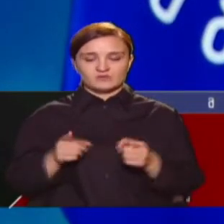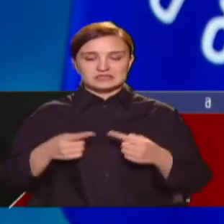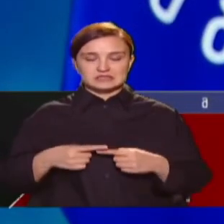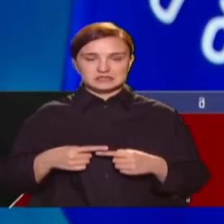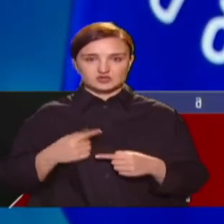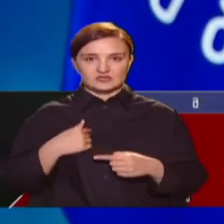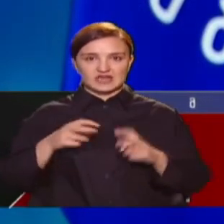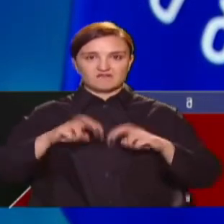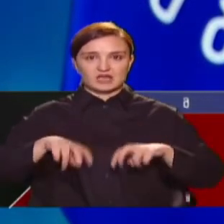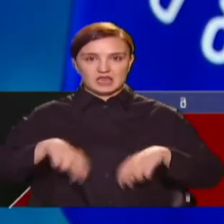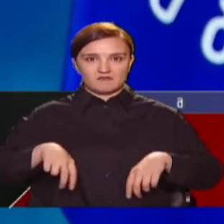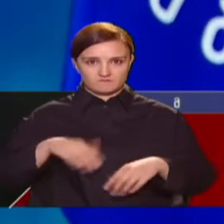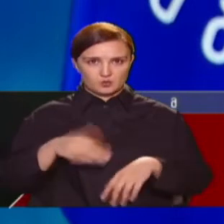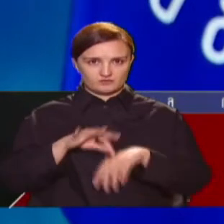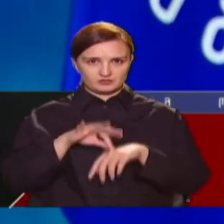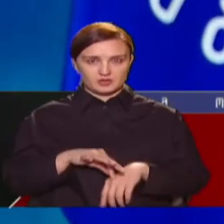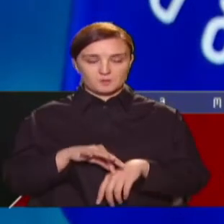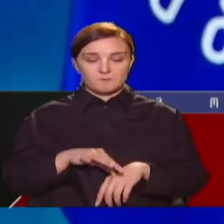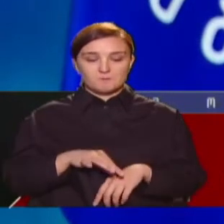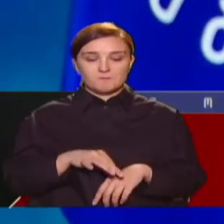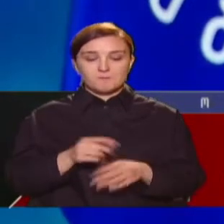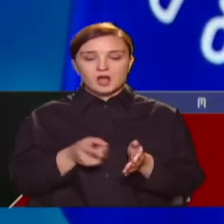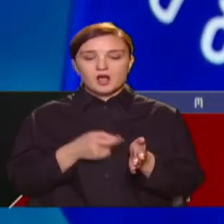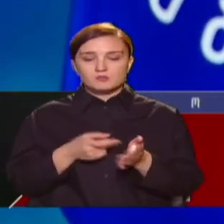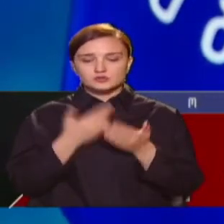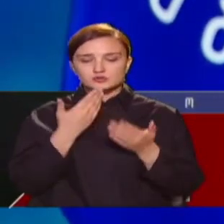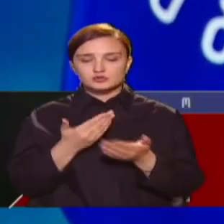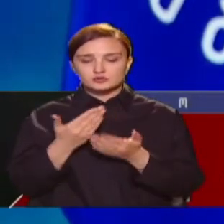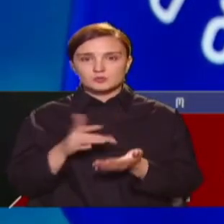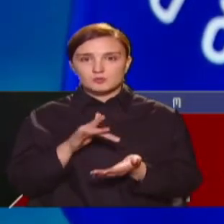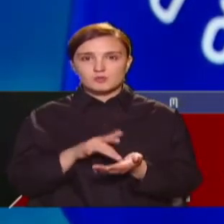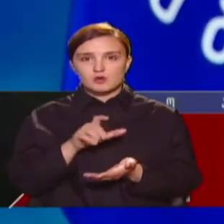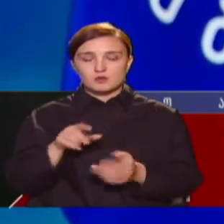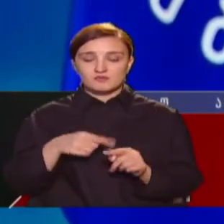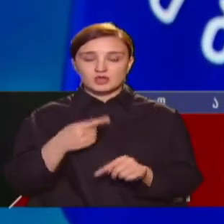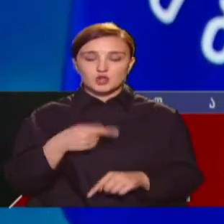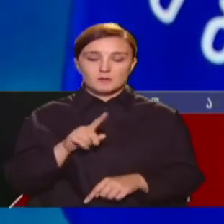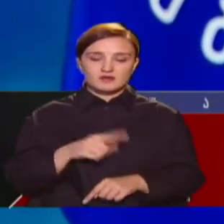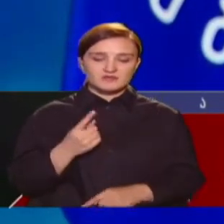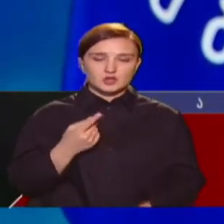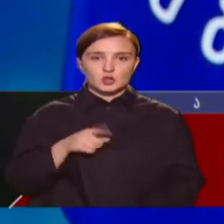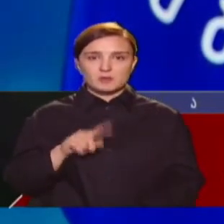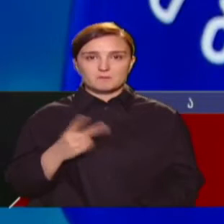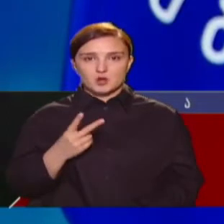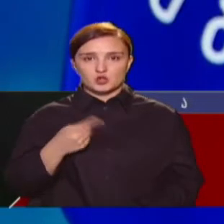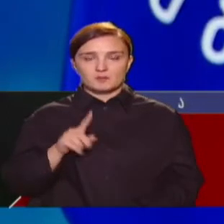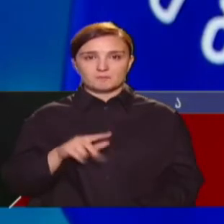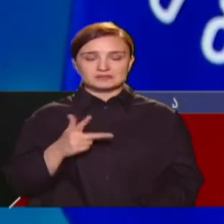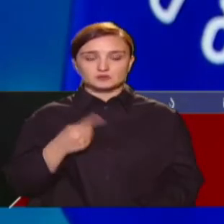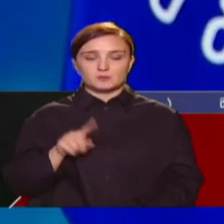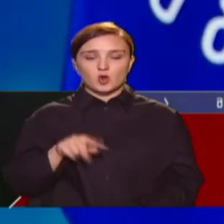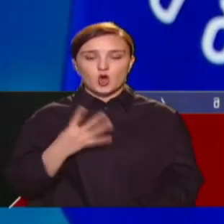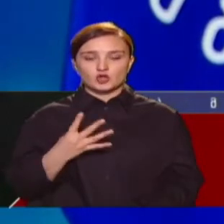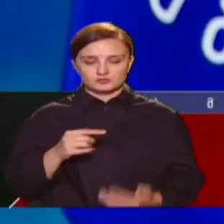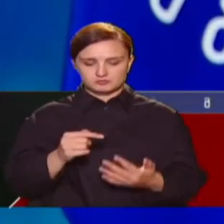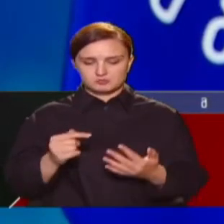კვლევები, გამოკითხული მოქალაქეები ამბობენ, რომ ჩემი ნომერ პირველი, ნომერ მეორე, ნომერ მესამე და ნომერი 4 პრობლემები